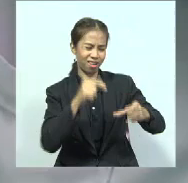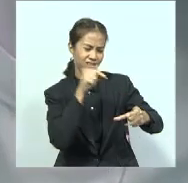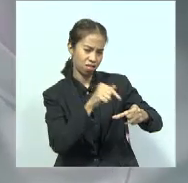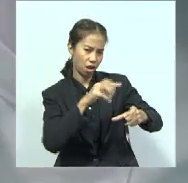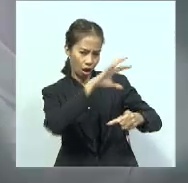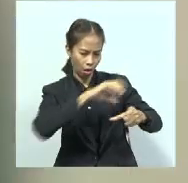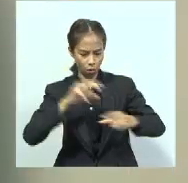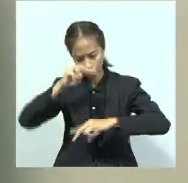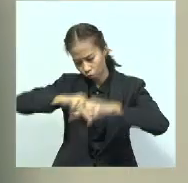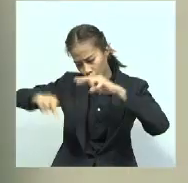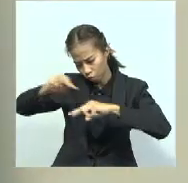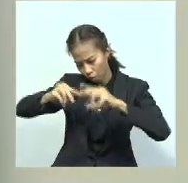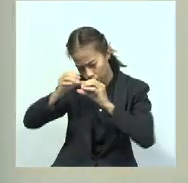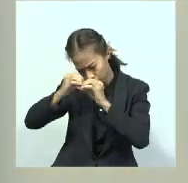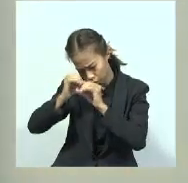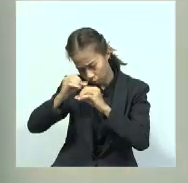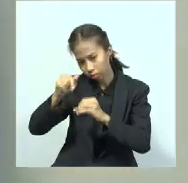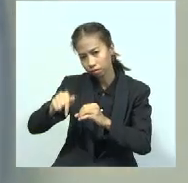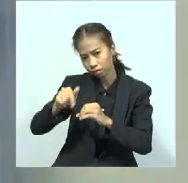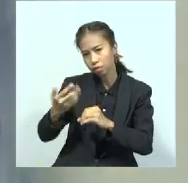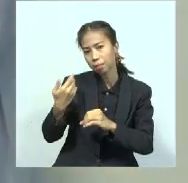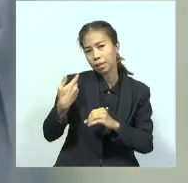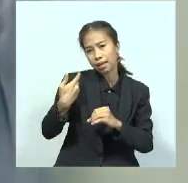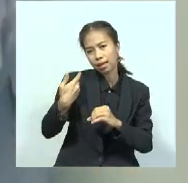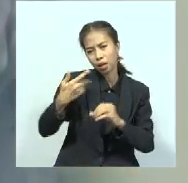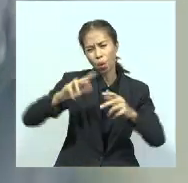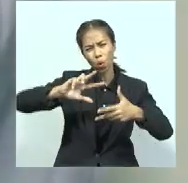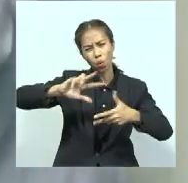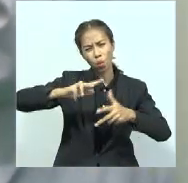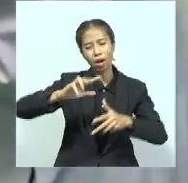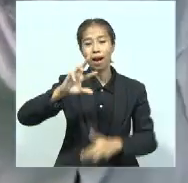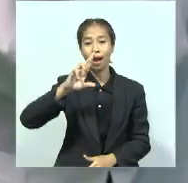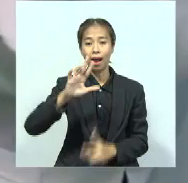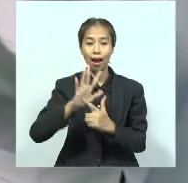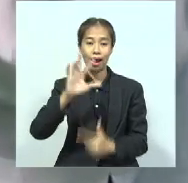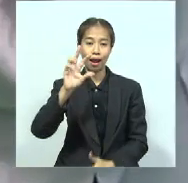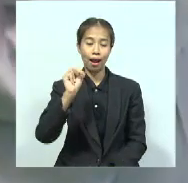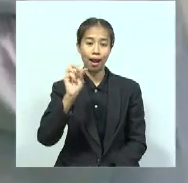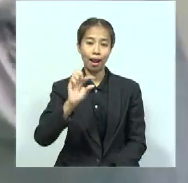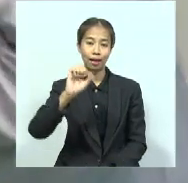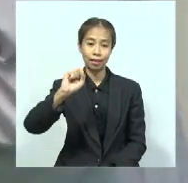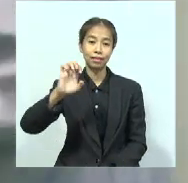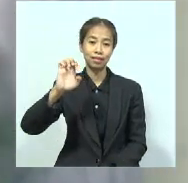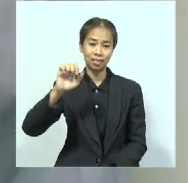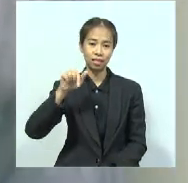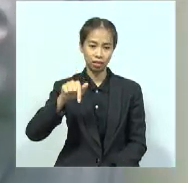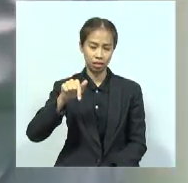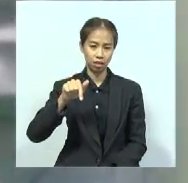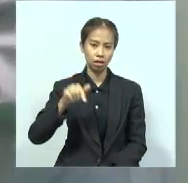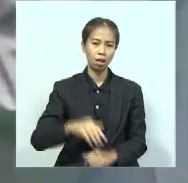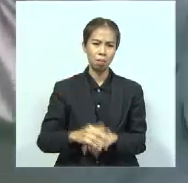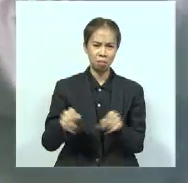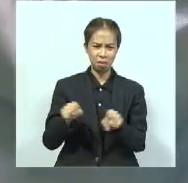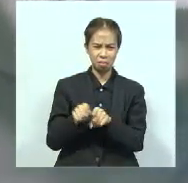บว่าระดับรังสี350เท่าของขีดจำกัดการได้รับปริมาณรังสีสำหรับประชาชนทั่ว